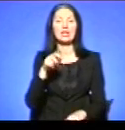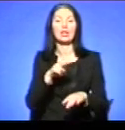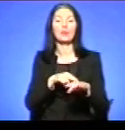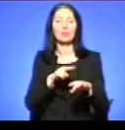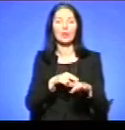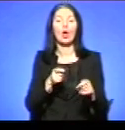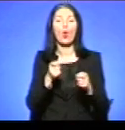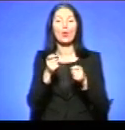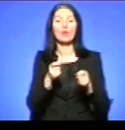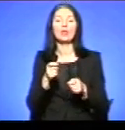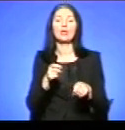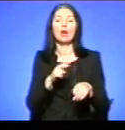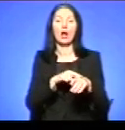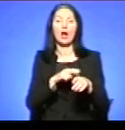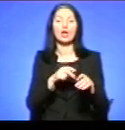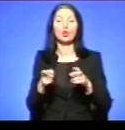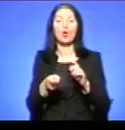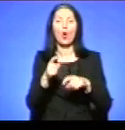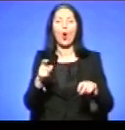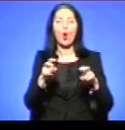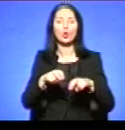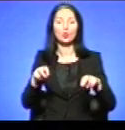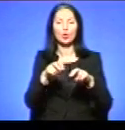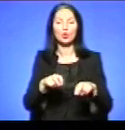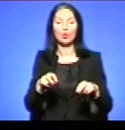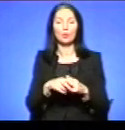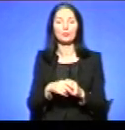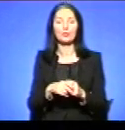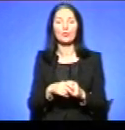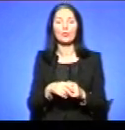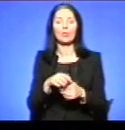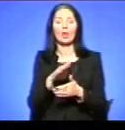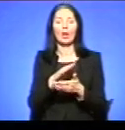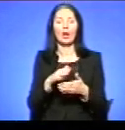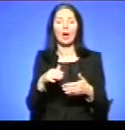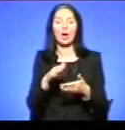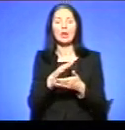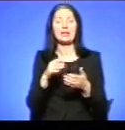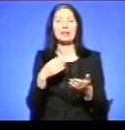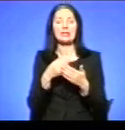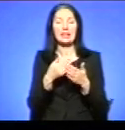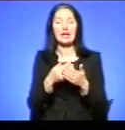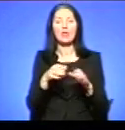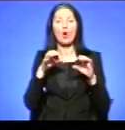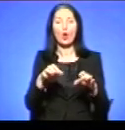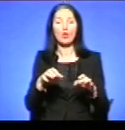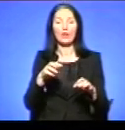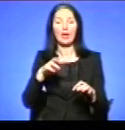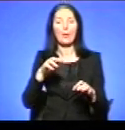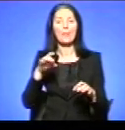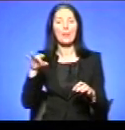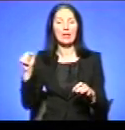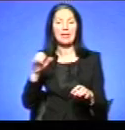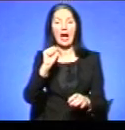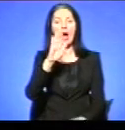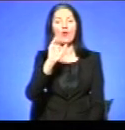розшуку Тернопільської області. Вітаю вас, Тарасе! Доброго дня вам! За даними голови МВС Арсена Авакова, в Україні скоротилась